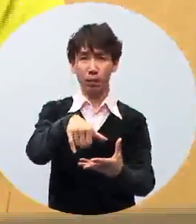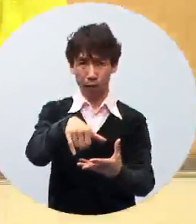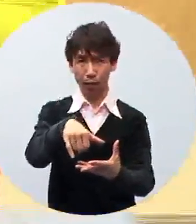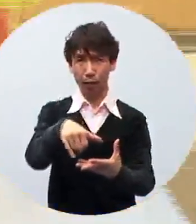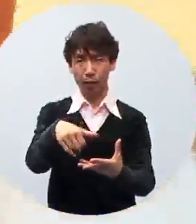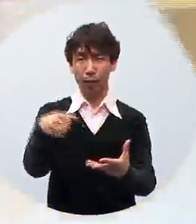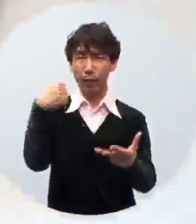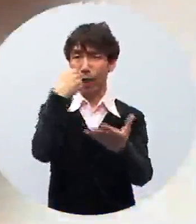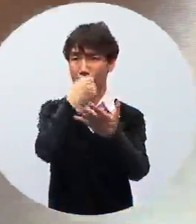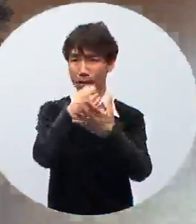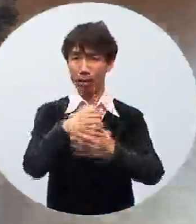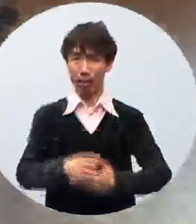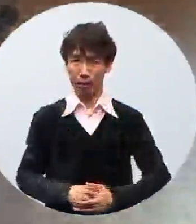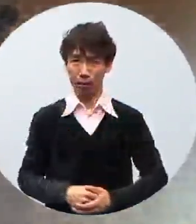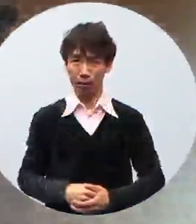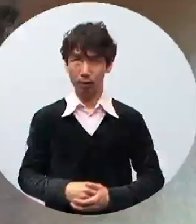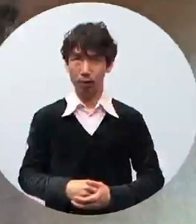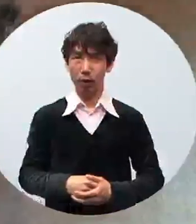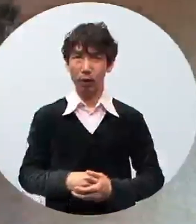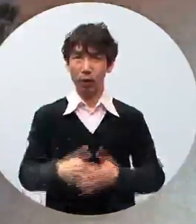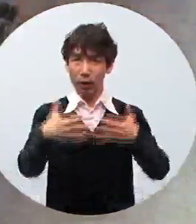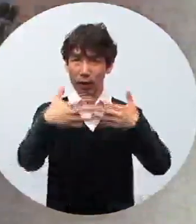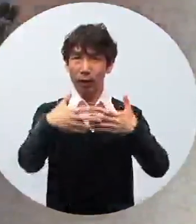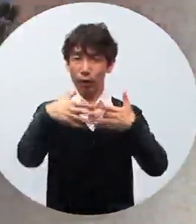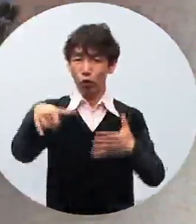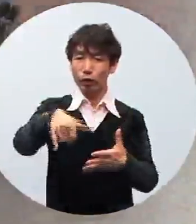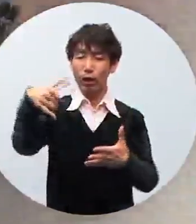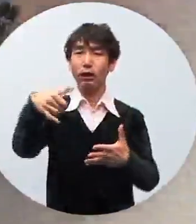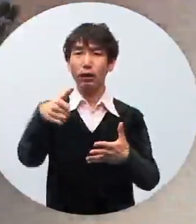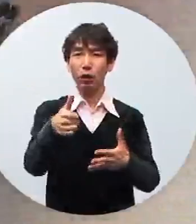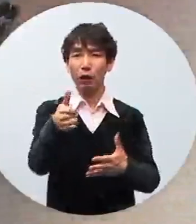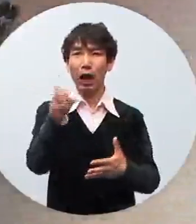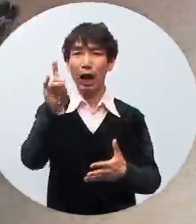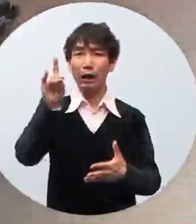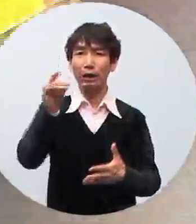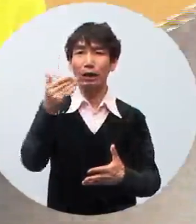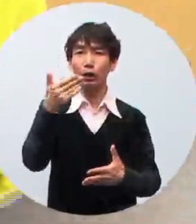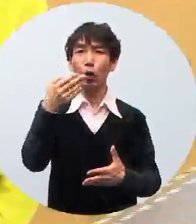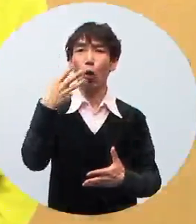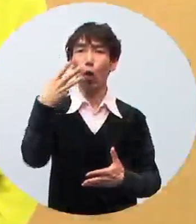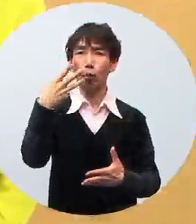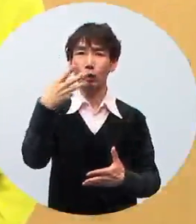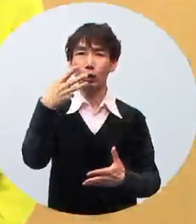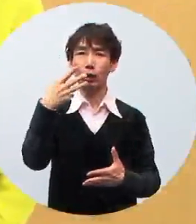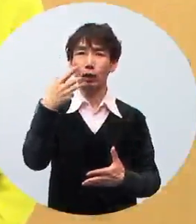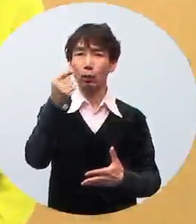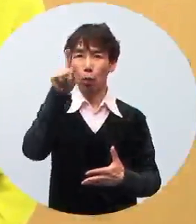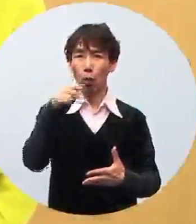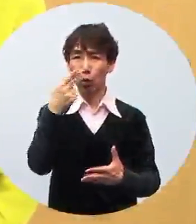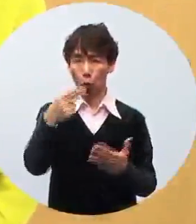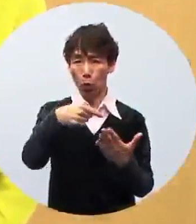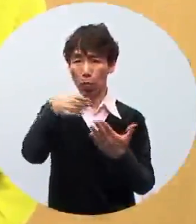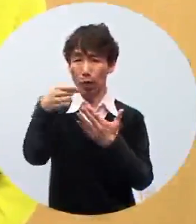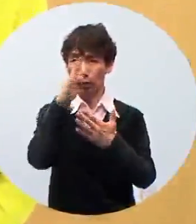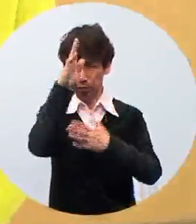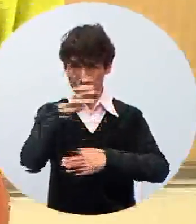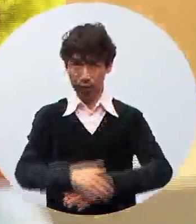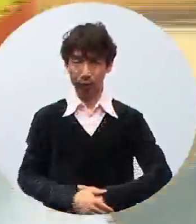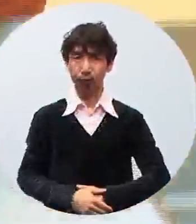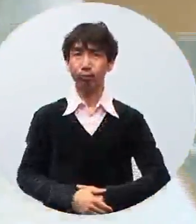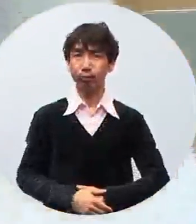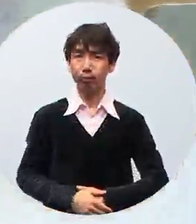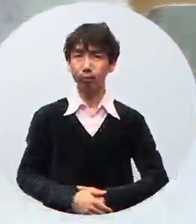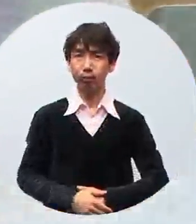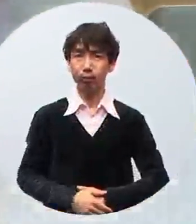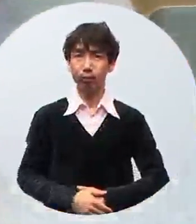はい、炊飯器の炊き込みモードがいいんですかね。 はい、 はい、 それでは炊き上がったので開けてみます。 は